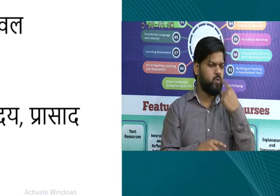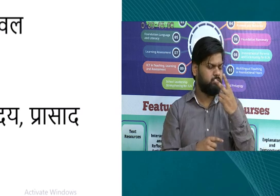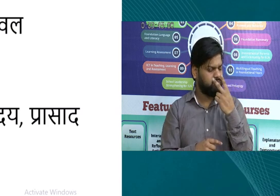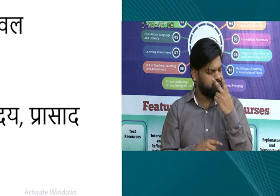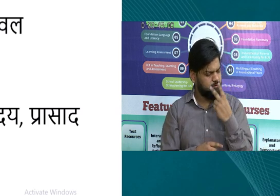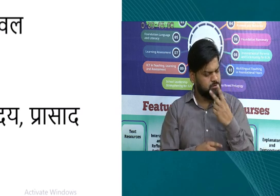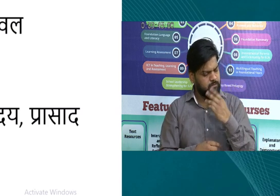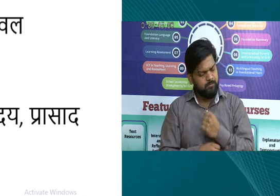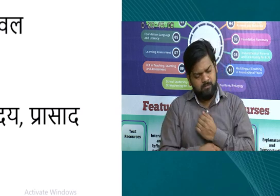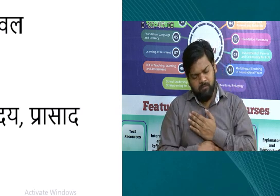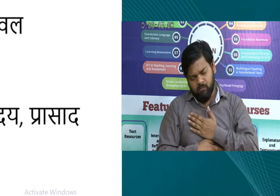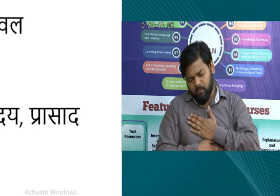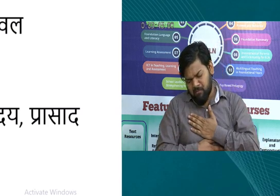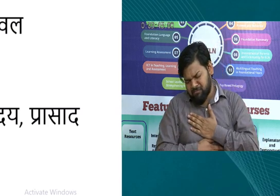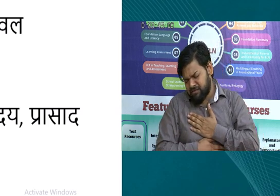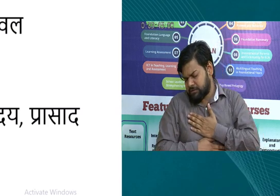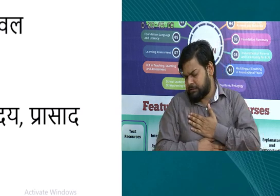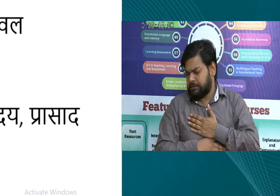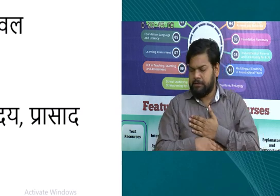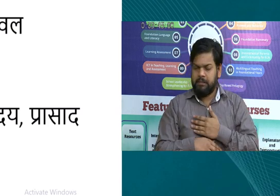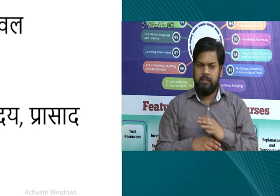के घर कर देने वाले